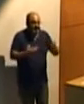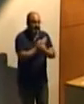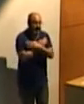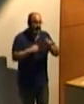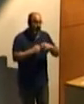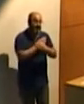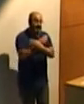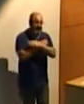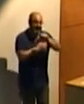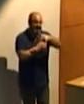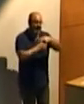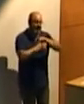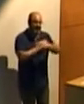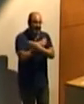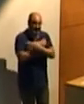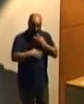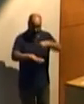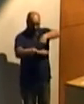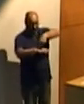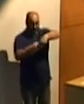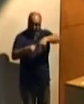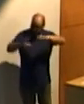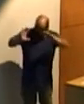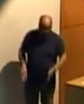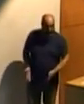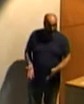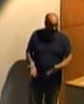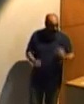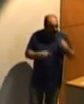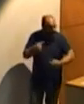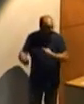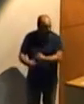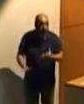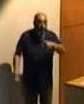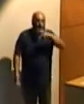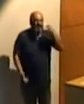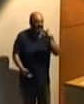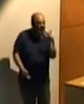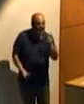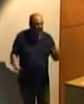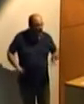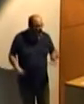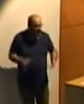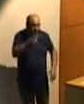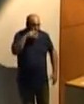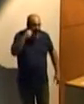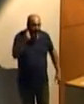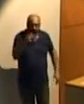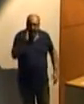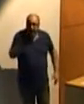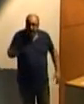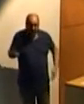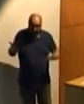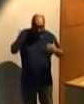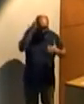que nous sommes comment se fait-il que l'homme soit parce qu'après tout c'est quoi un humain un humain jeu finalement c'est